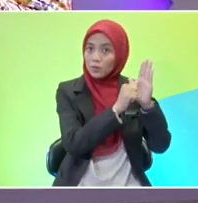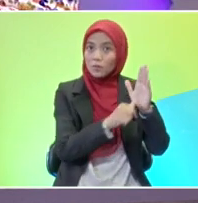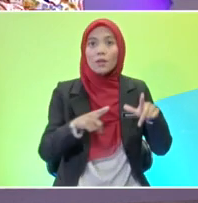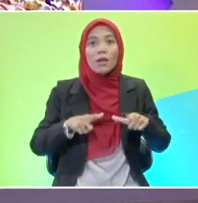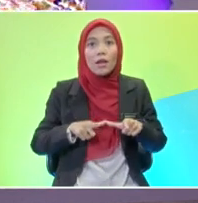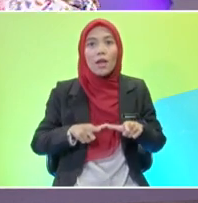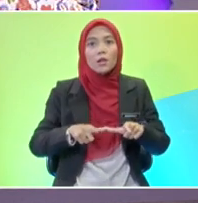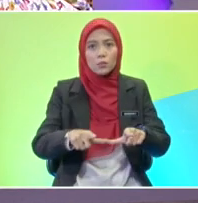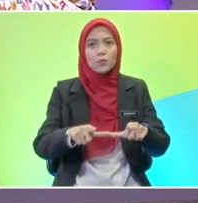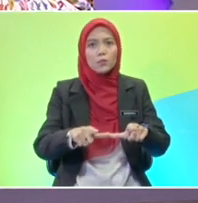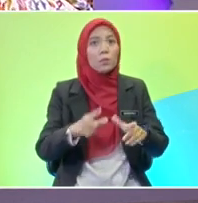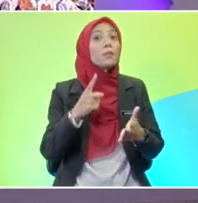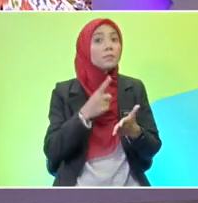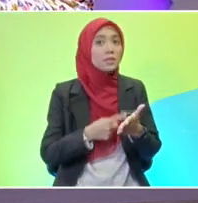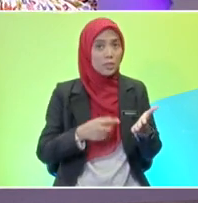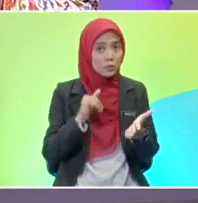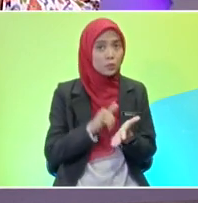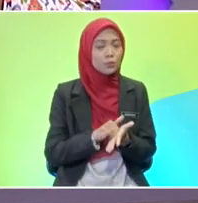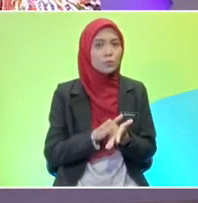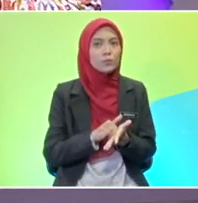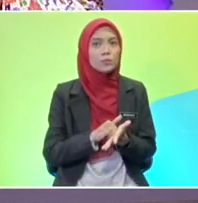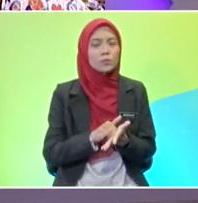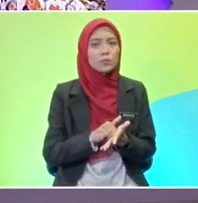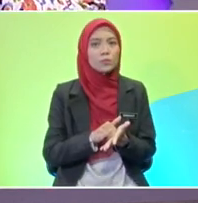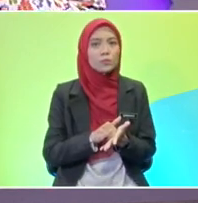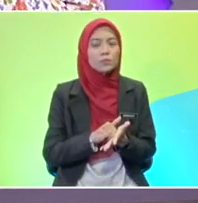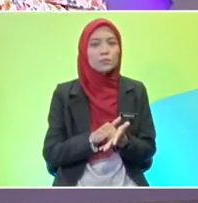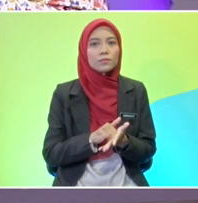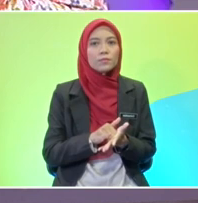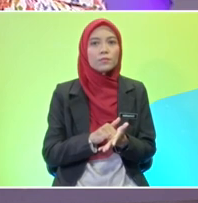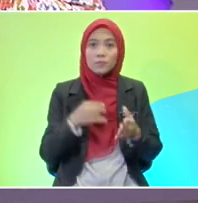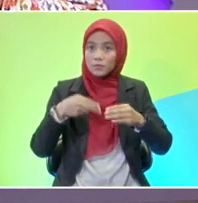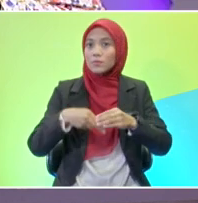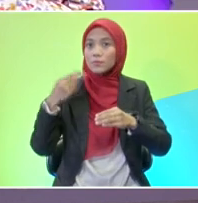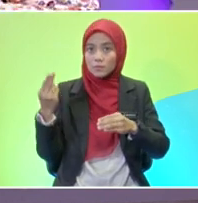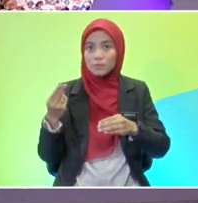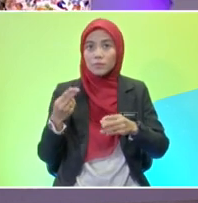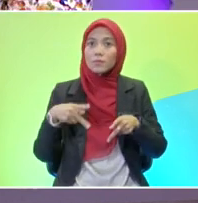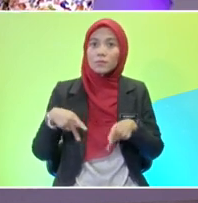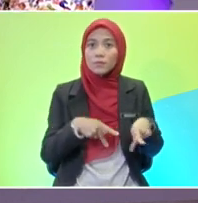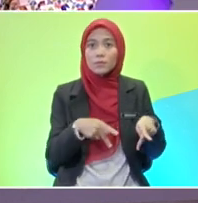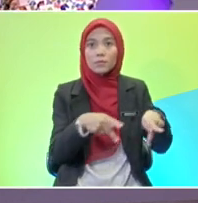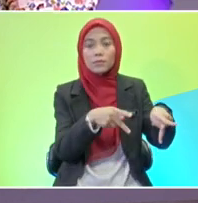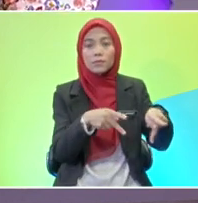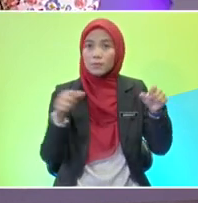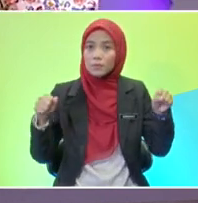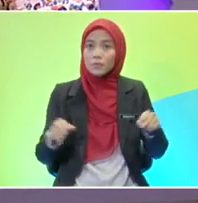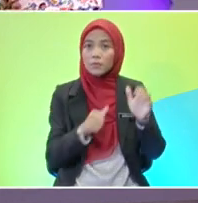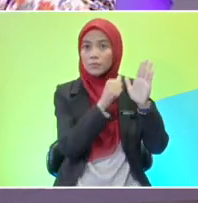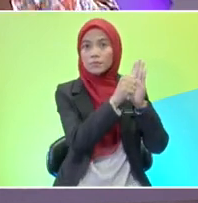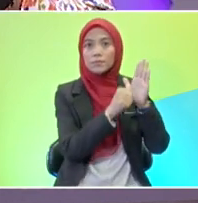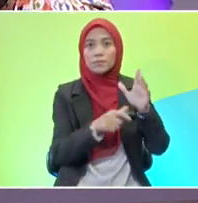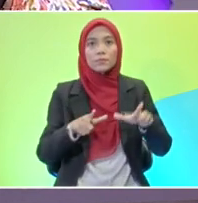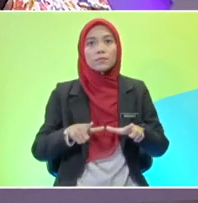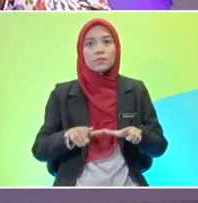Apakah pola yang dihasilkan melalui penghasilan teknik dan proses menghasilkan seni dan kayu